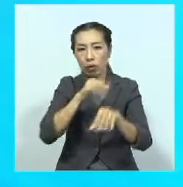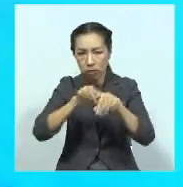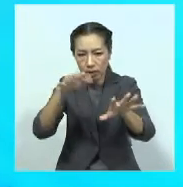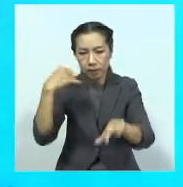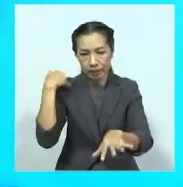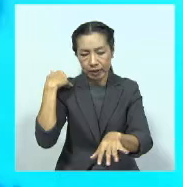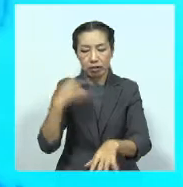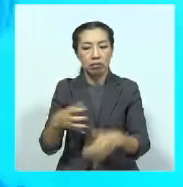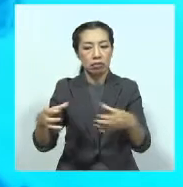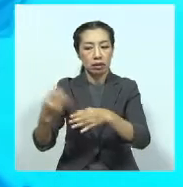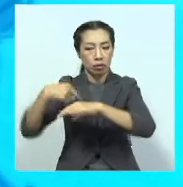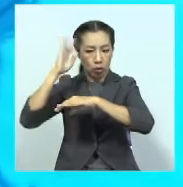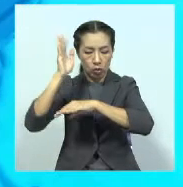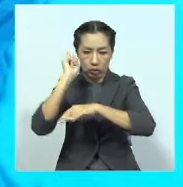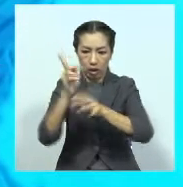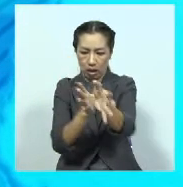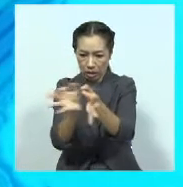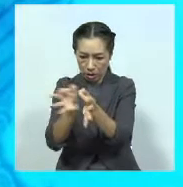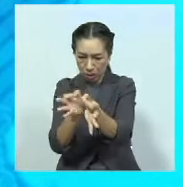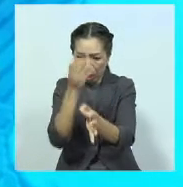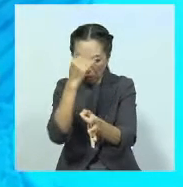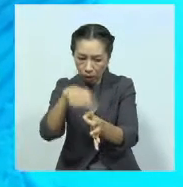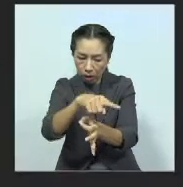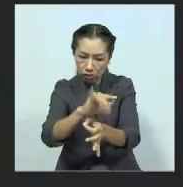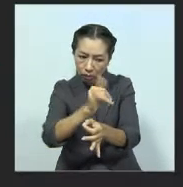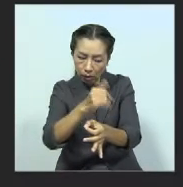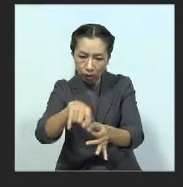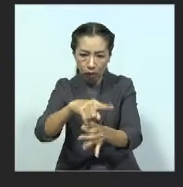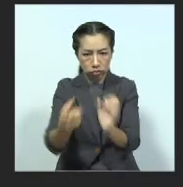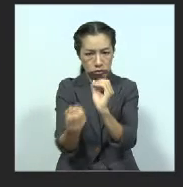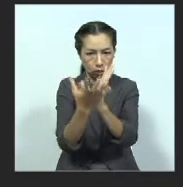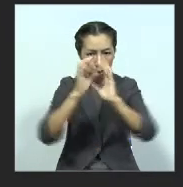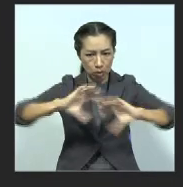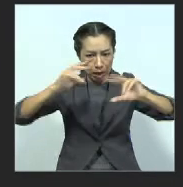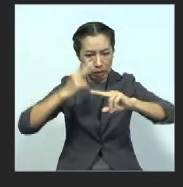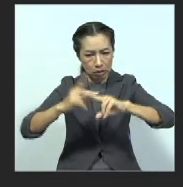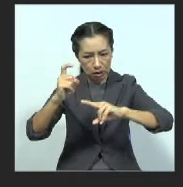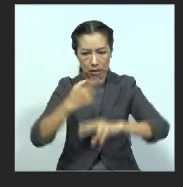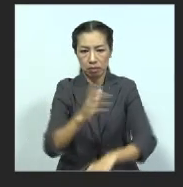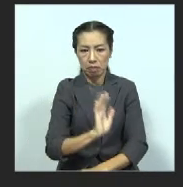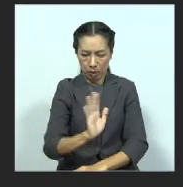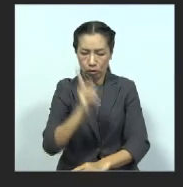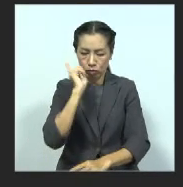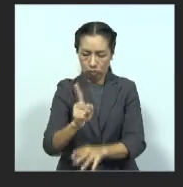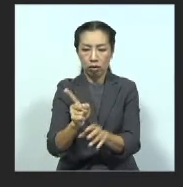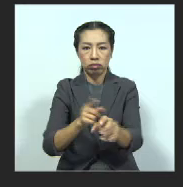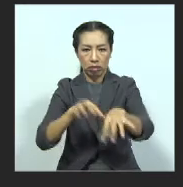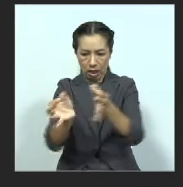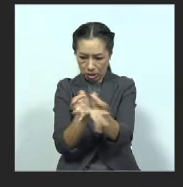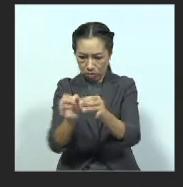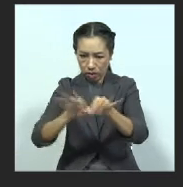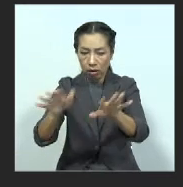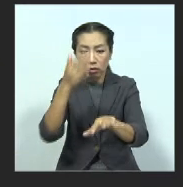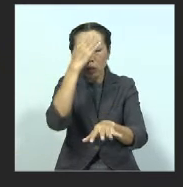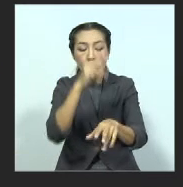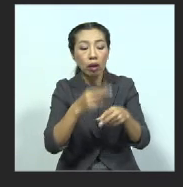านโฆษกเร่งชี้แจงข้อเท็จจริงหากเกิดผลกระทบที่ส่งผลต่อภาพลักษณ์ของรัฐบาลและคสช.เพราะหากปล่อยให้